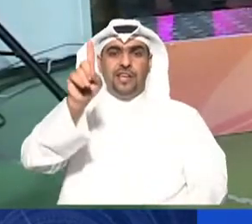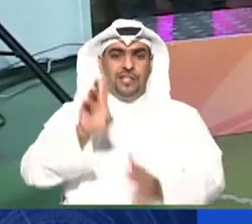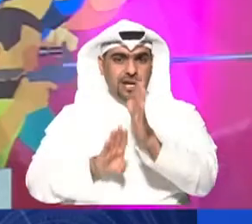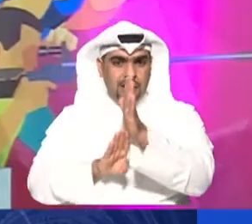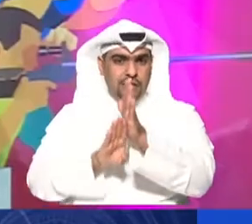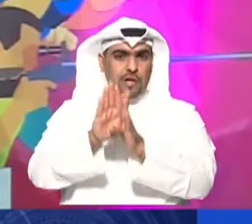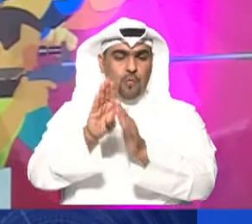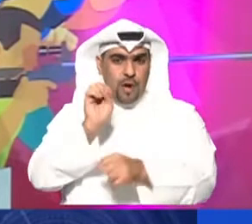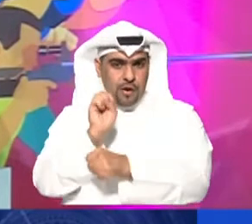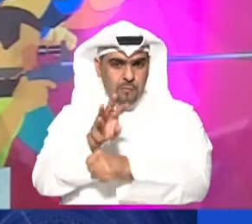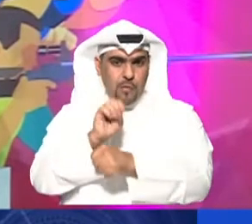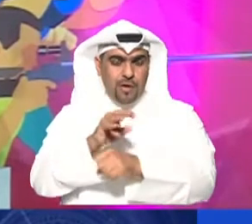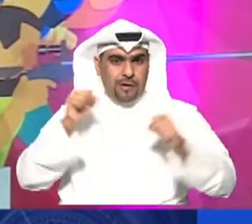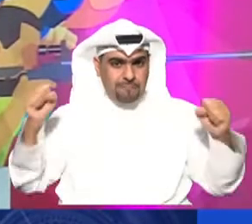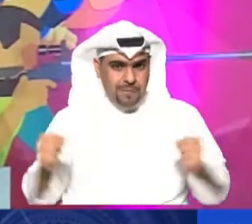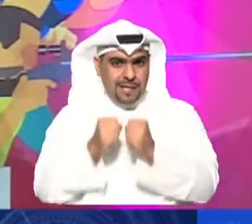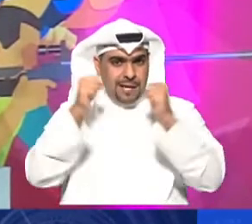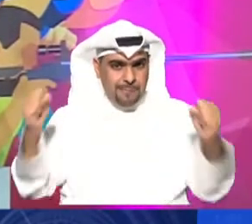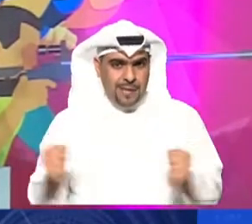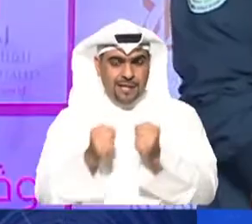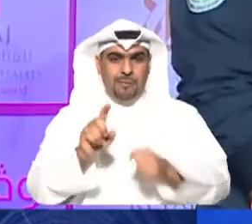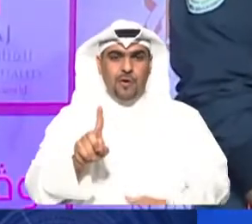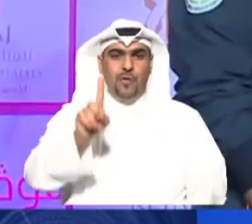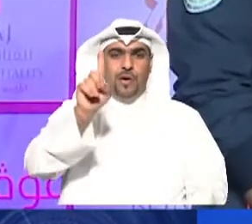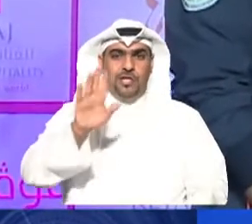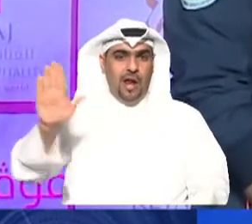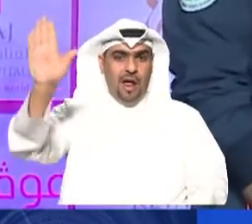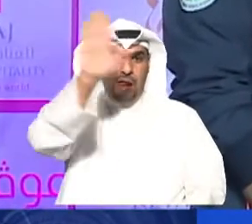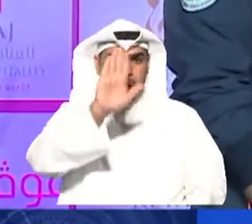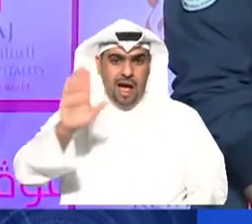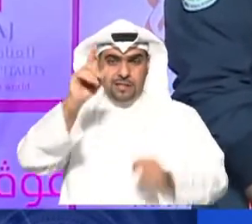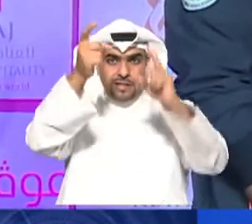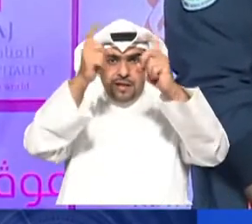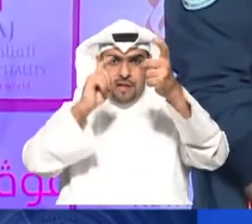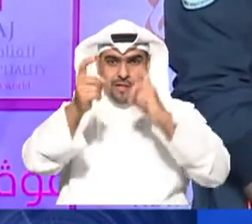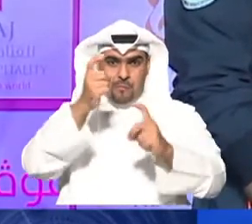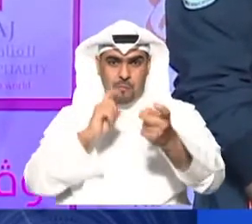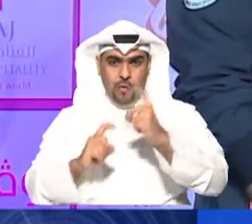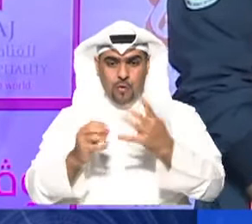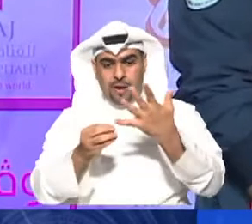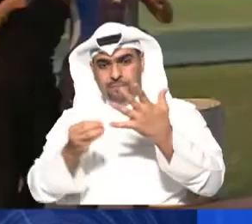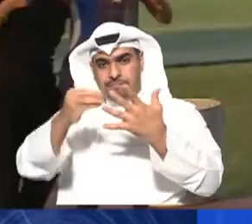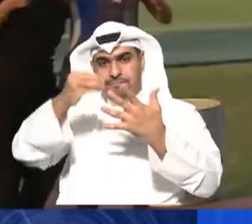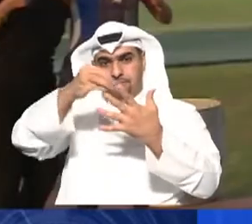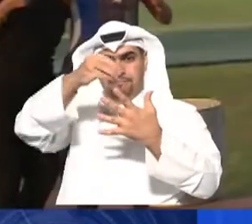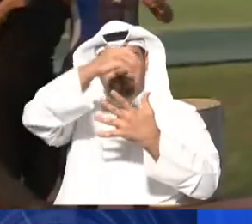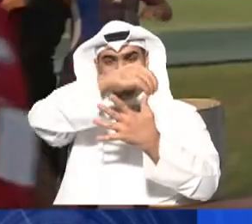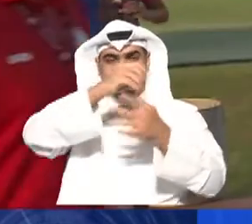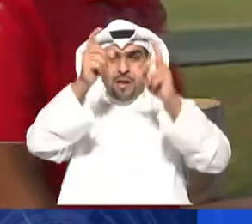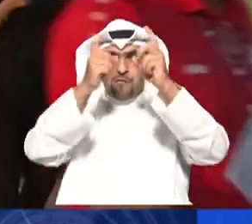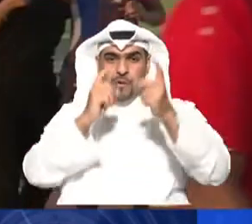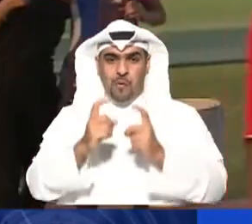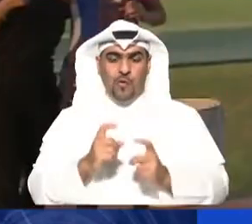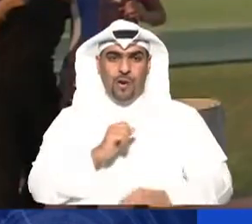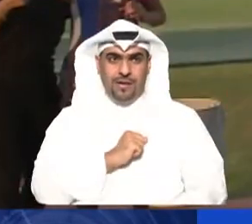الفنية وتحسين قدرة القارة الآسيوية فيما يتعلق بنظام التأهل للأولمبياد. المرحلة القادمة